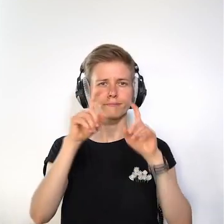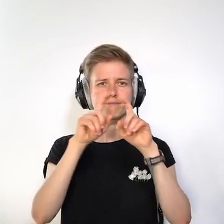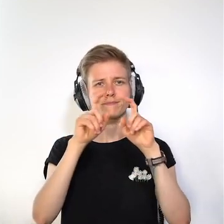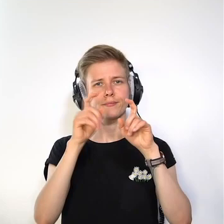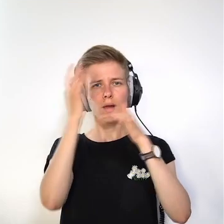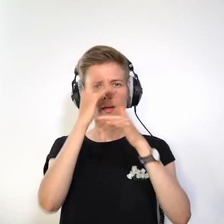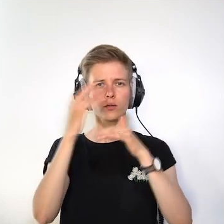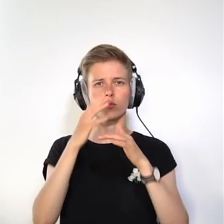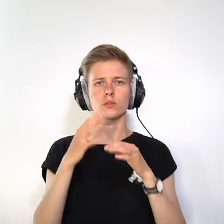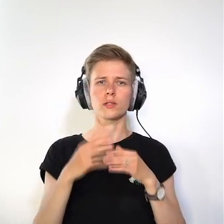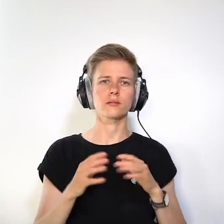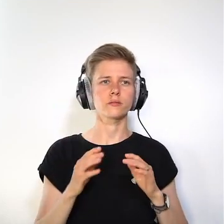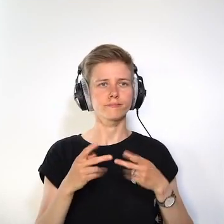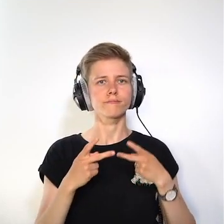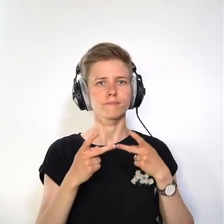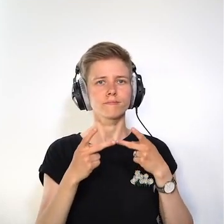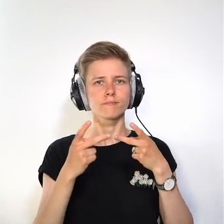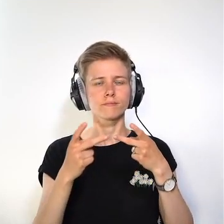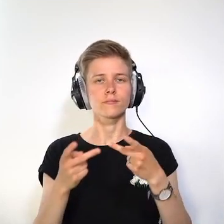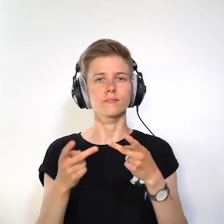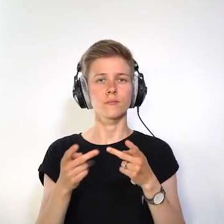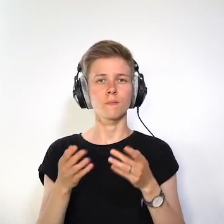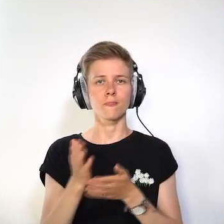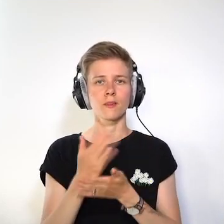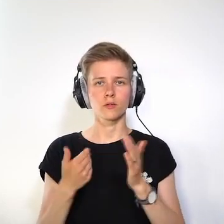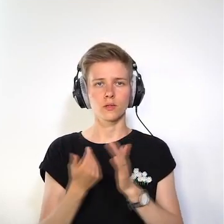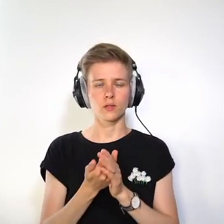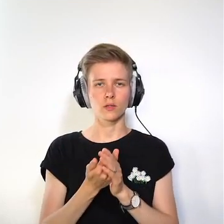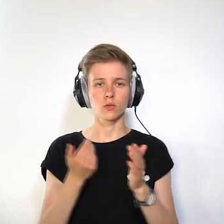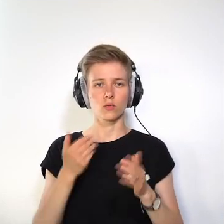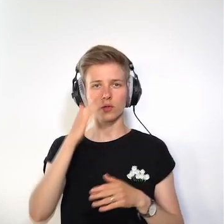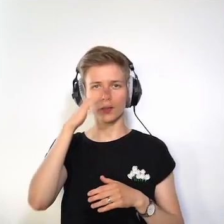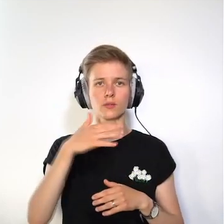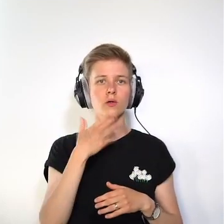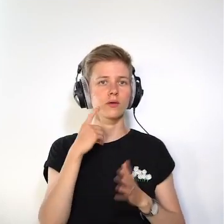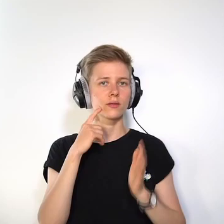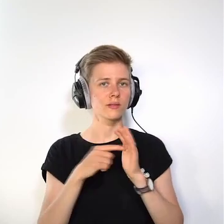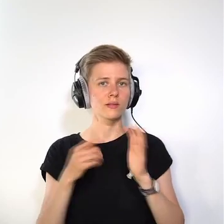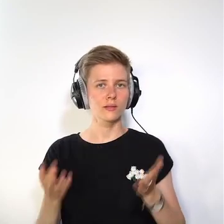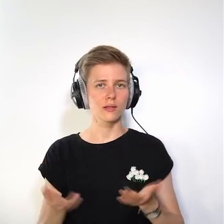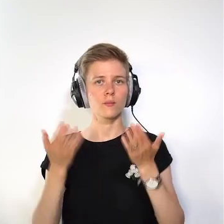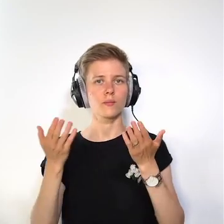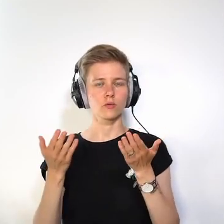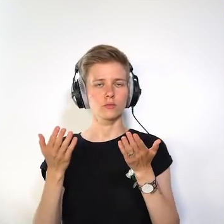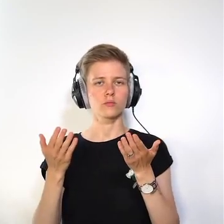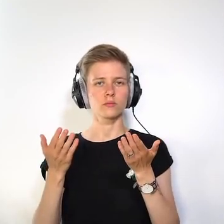osin siksi, että ne on eläneet niiden ihmisten, jotka tekee esimerkiksi terapeutityötä, niin